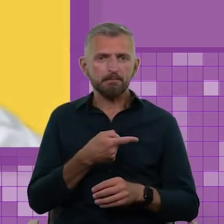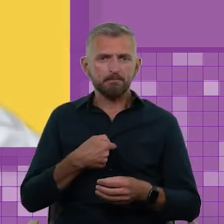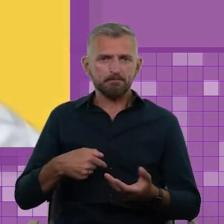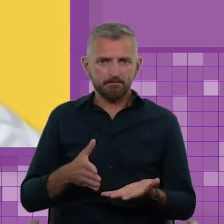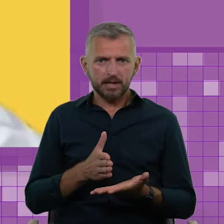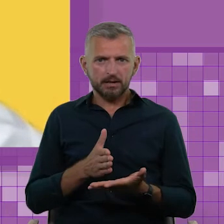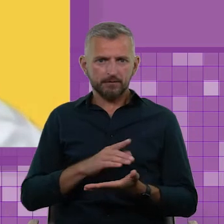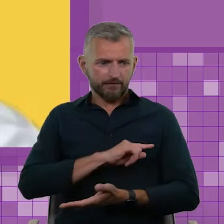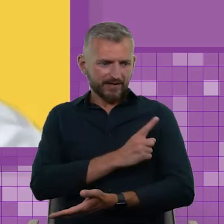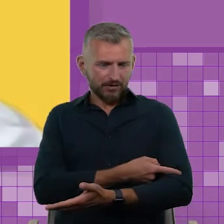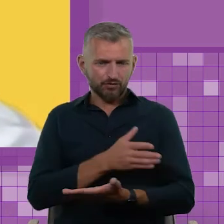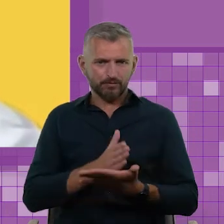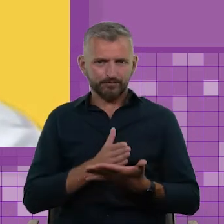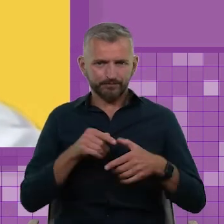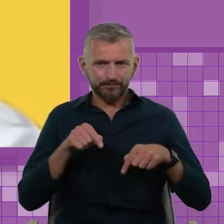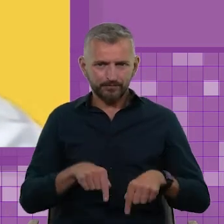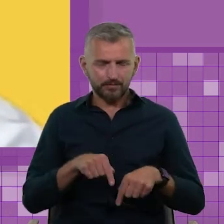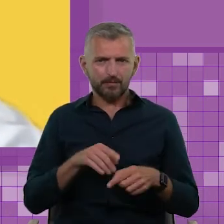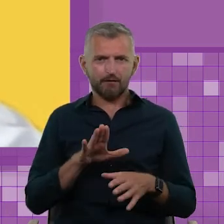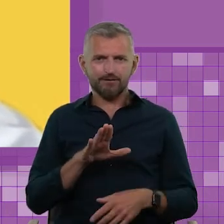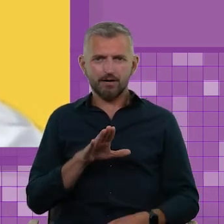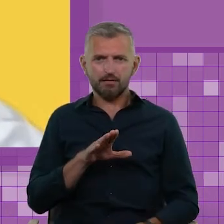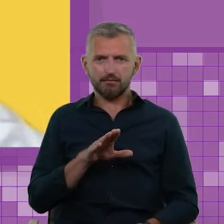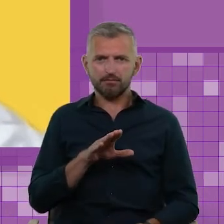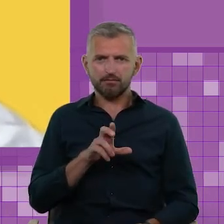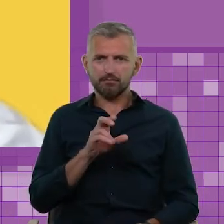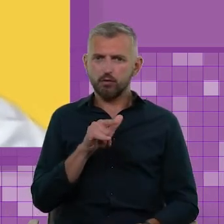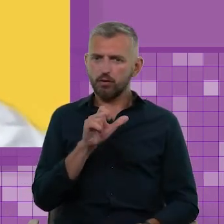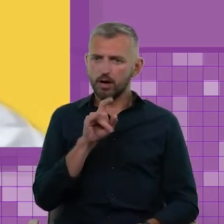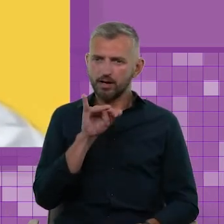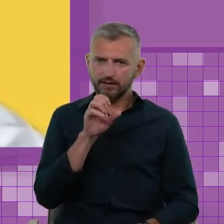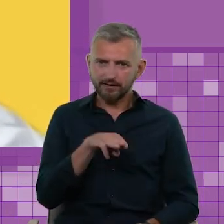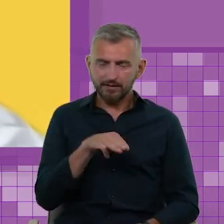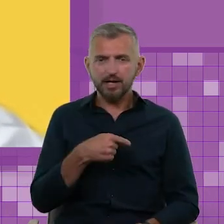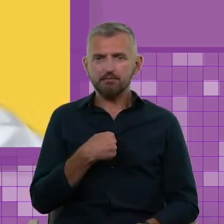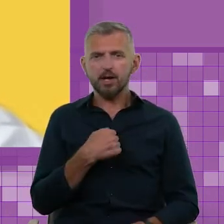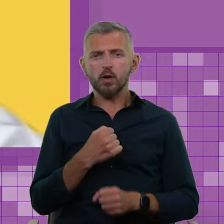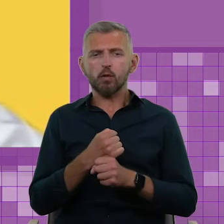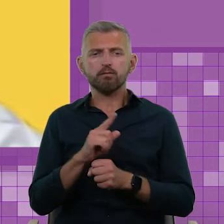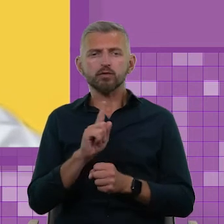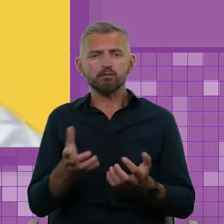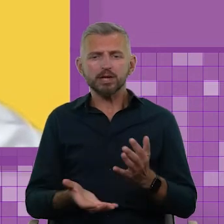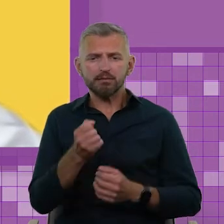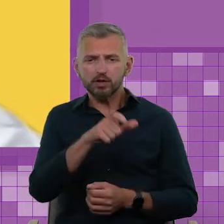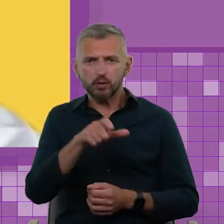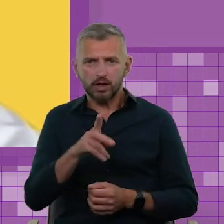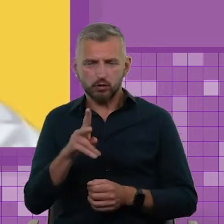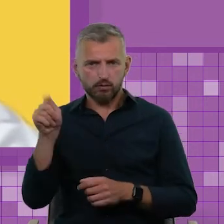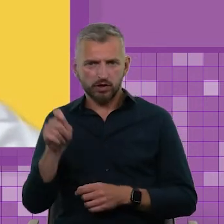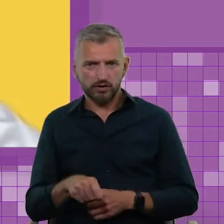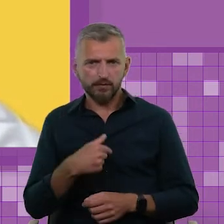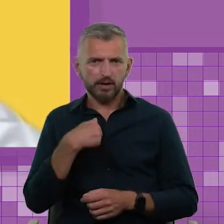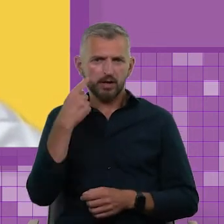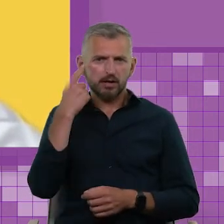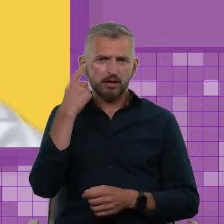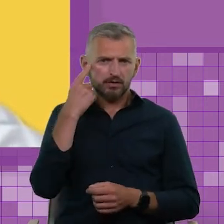в Україні, будучи фізично в Бухаресті, ми можемо зробити щось для того, щоб підтримати тих людей, які приїжджають. Та, я думаю, що з офіційної